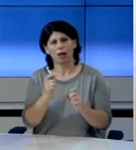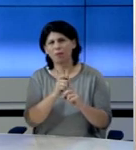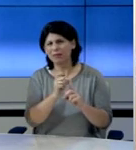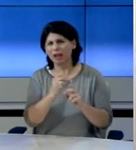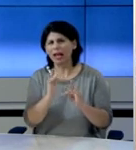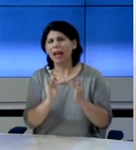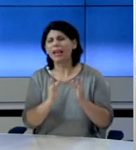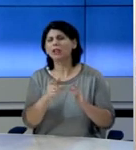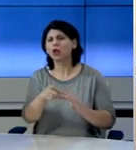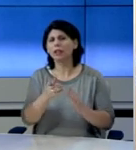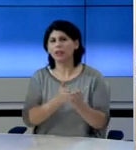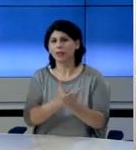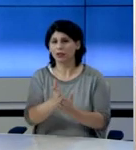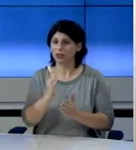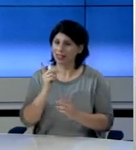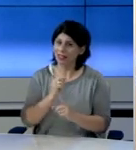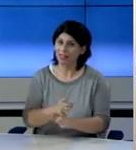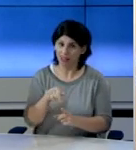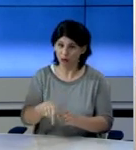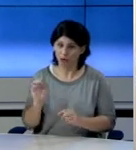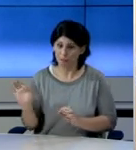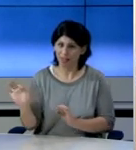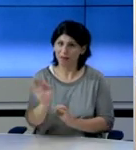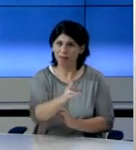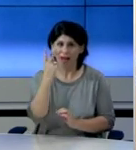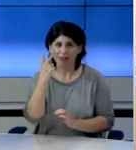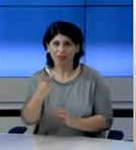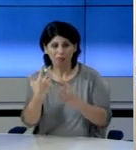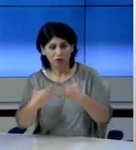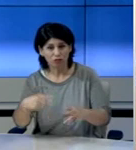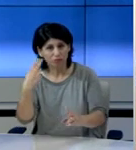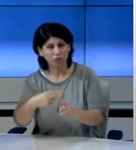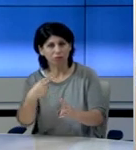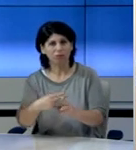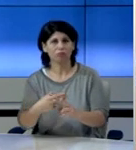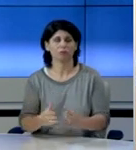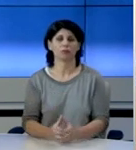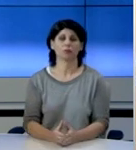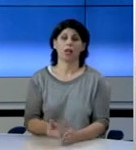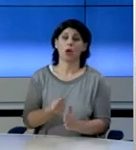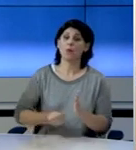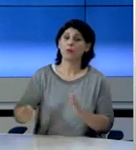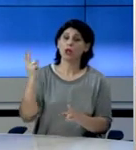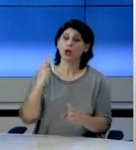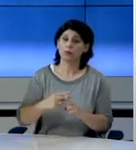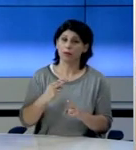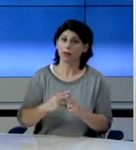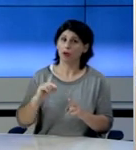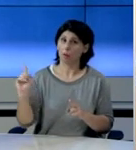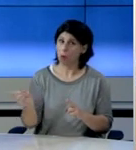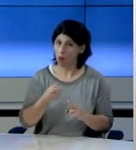φάνηκε ιδιαίτερα τις μέρες της πανδημίας. Το κυριότερο όμως είναι ότι με